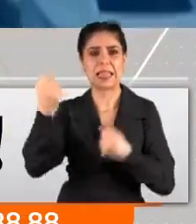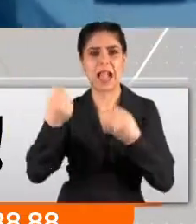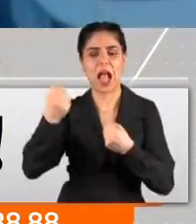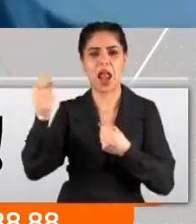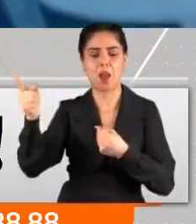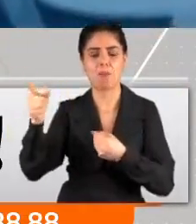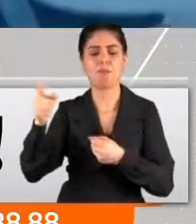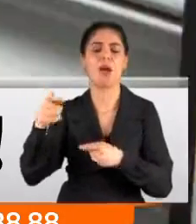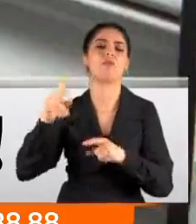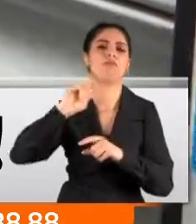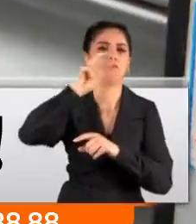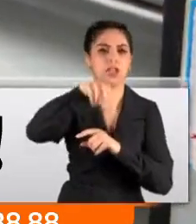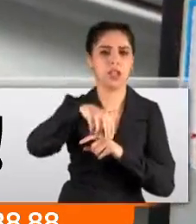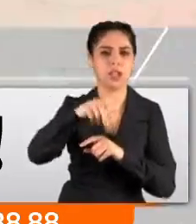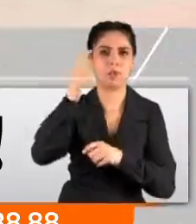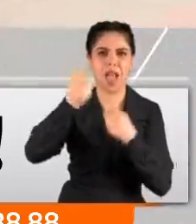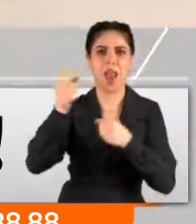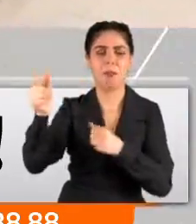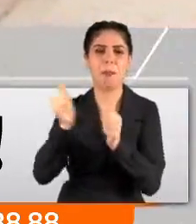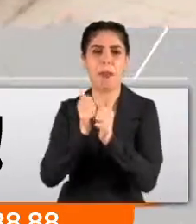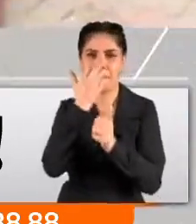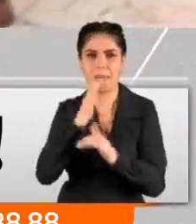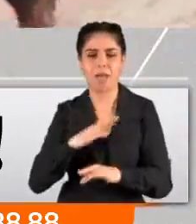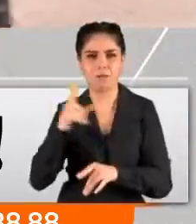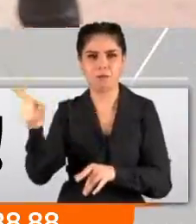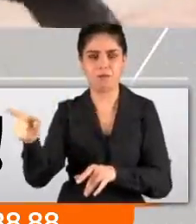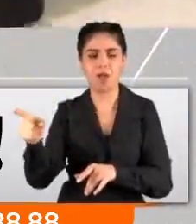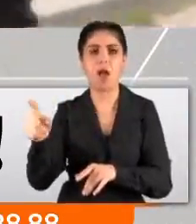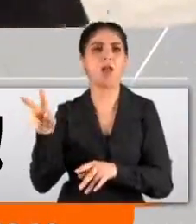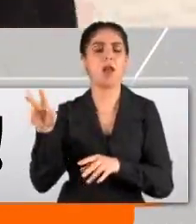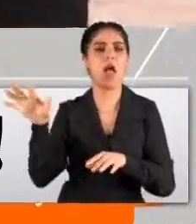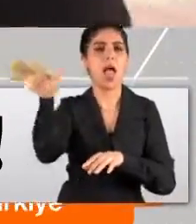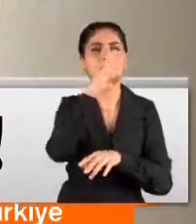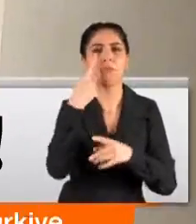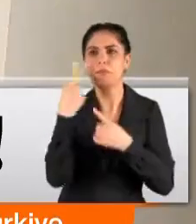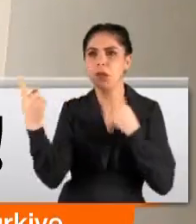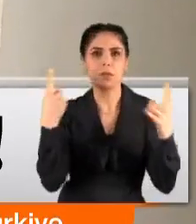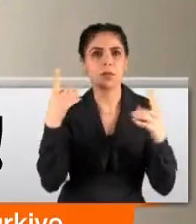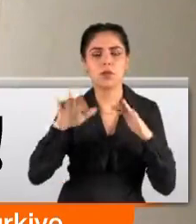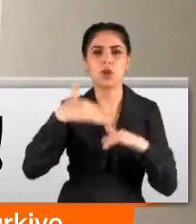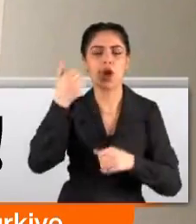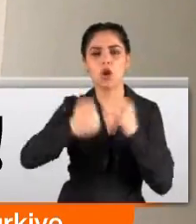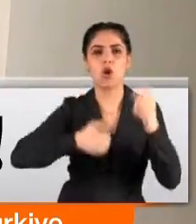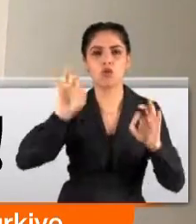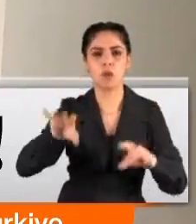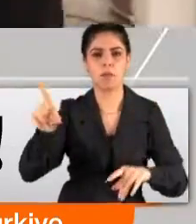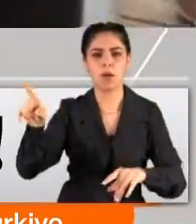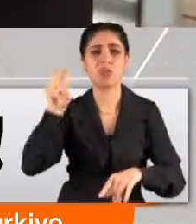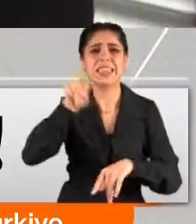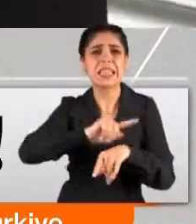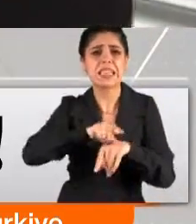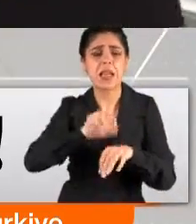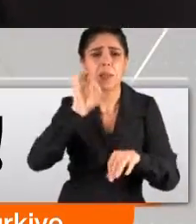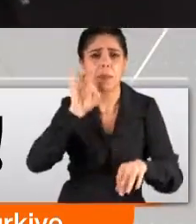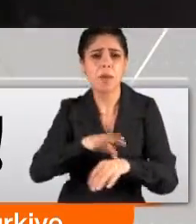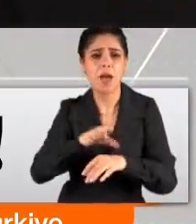tam da şu noktada indi. Bir araba bekliyordu onu. Sağa sola baktı ve hızlı şekilde koşmaya başladı. 8 saniye gibi kısa sürede alıp götürüyorlar. Buraya